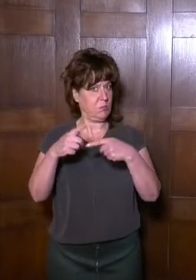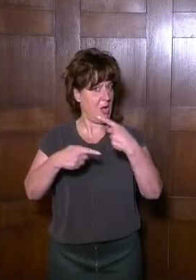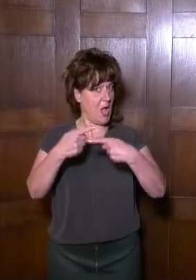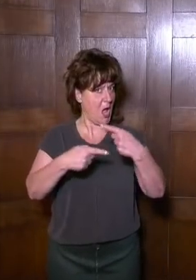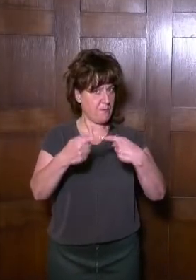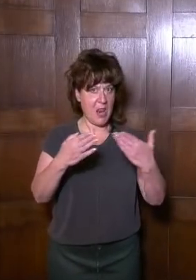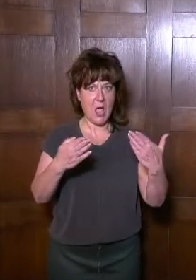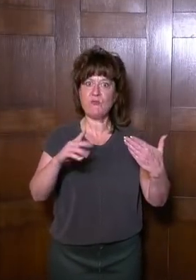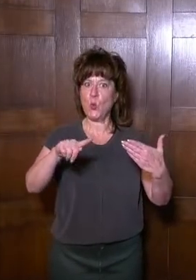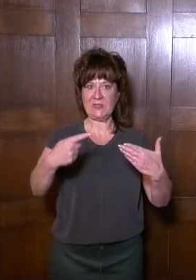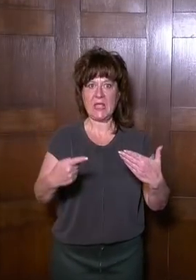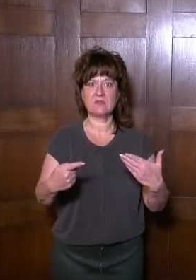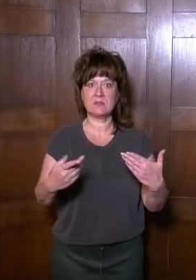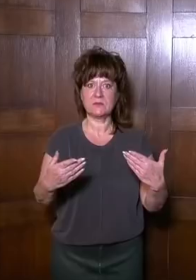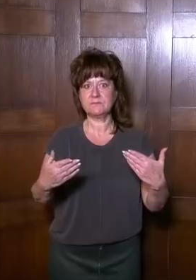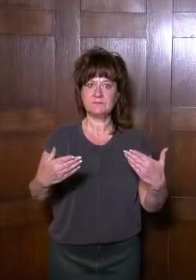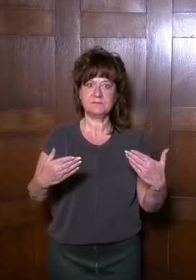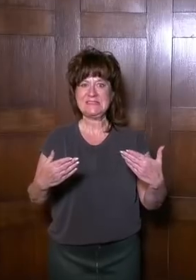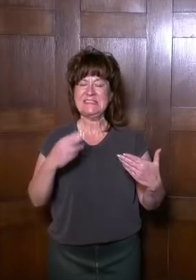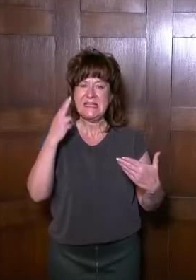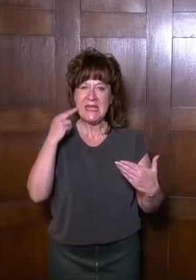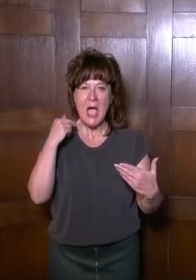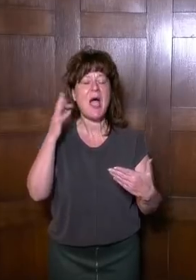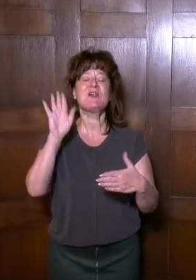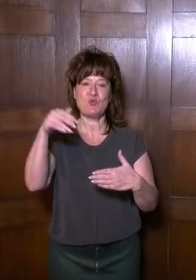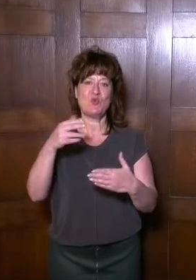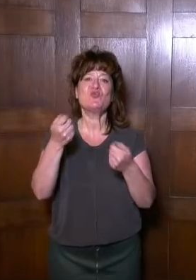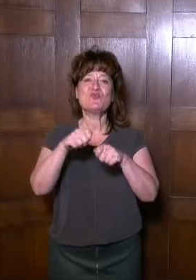und dann, Ihren Namen habe ich jetzt gerade, Frau Köhler.